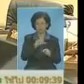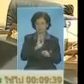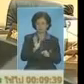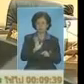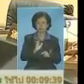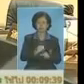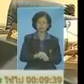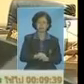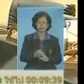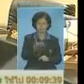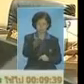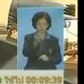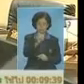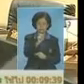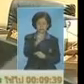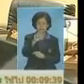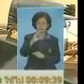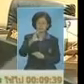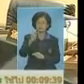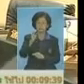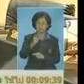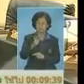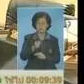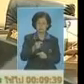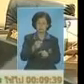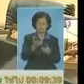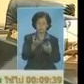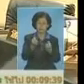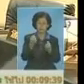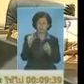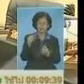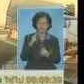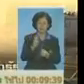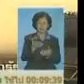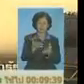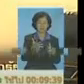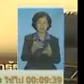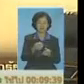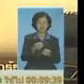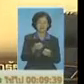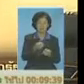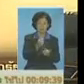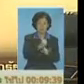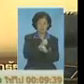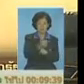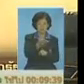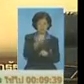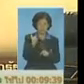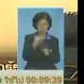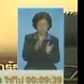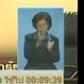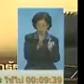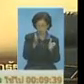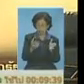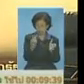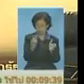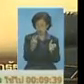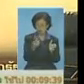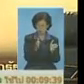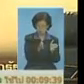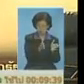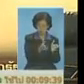พราะท่านสีโชคเนี่ยไม่เคยรับราชการงานเนี่ยมันมี2ท่อนท่อนแรกเนี่ย